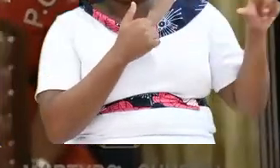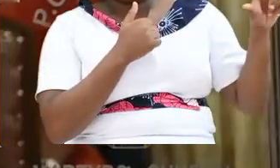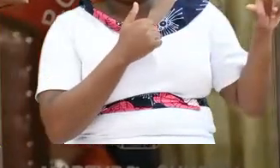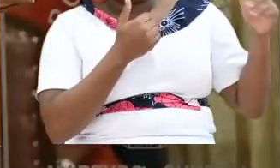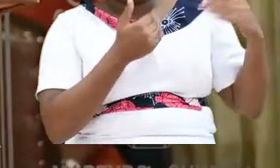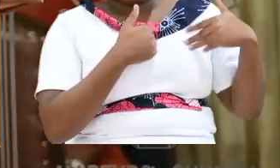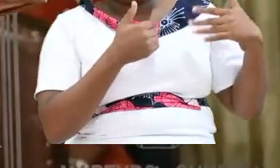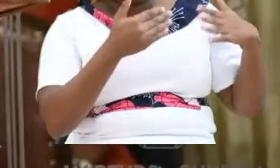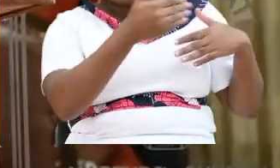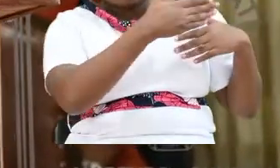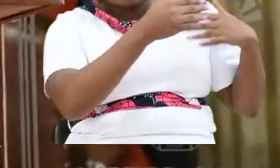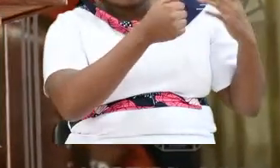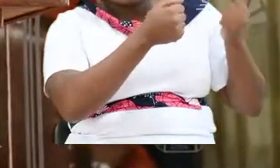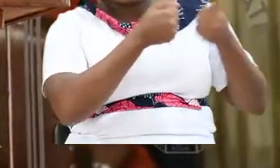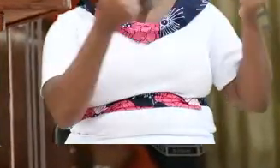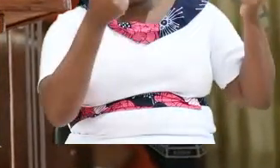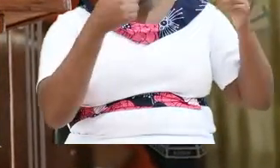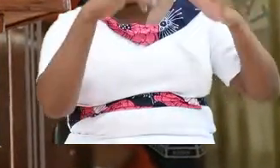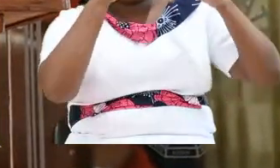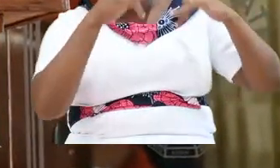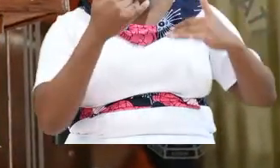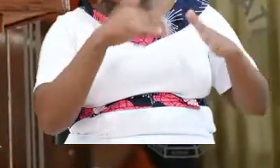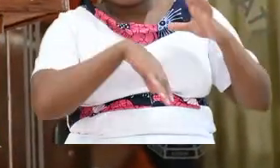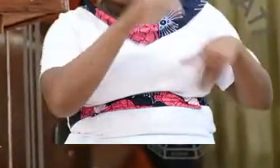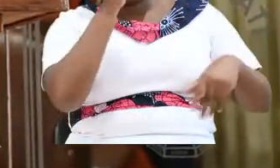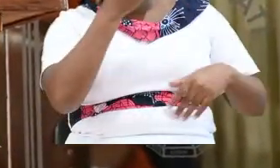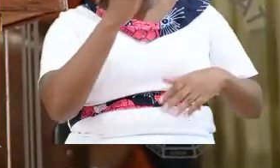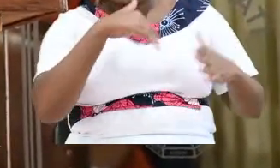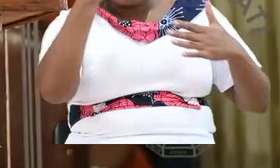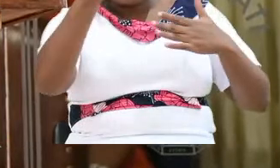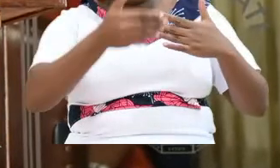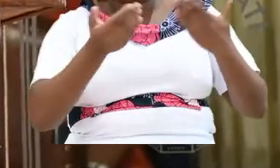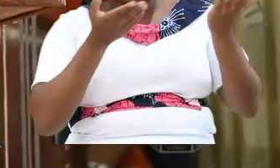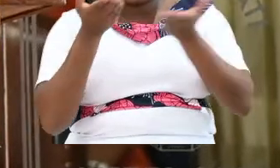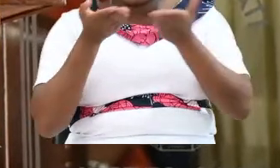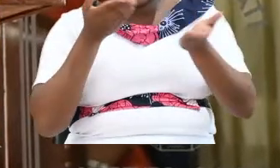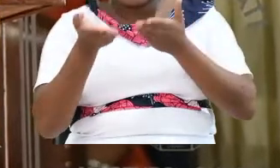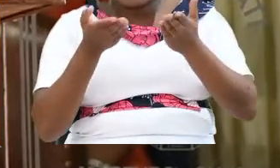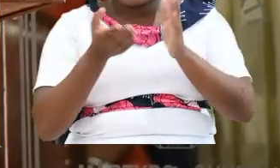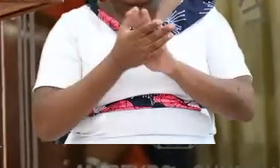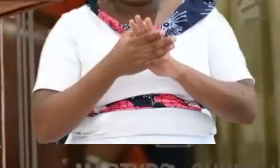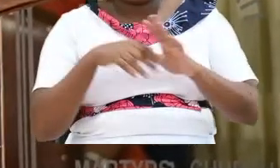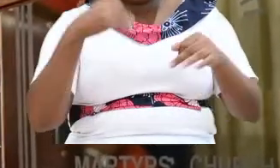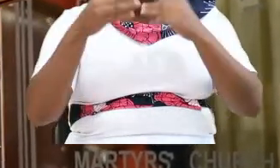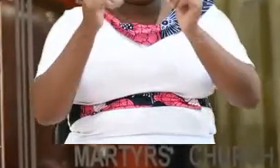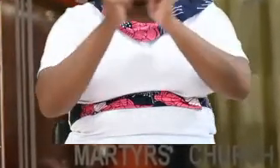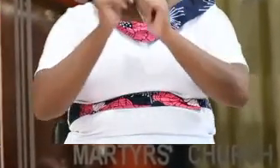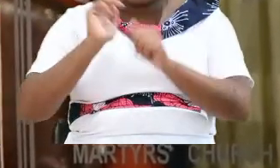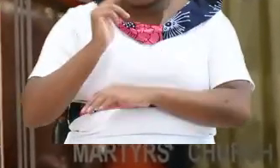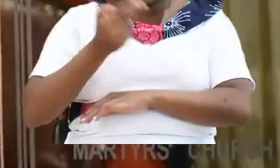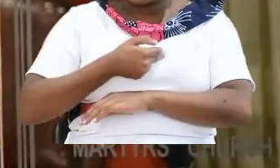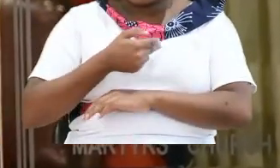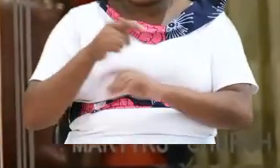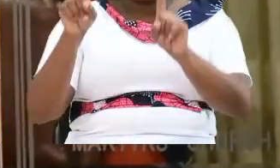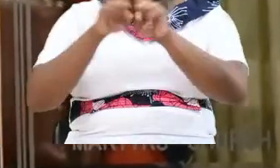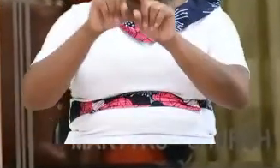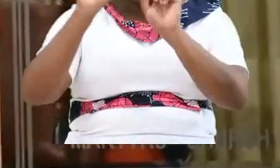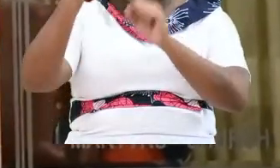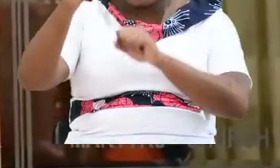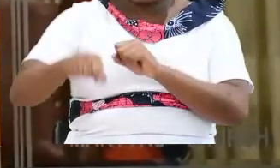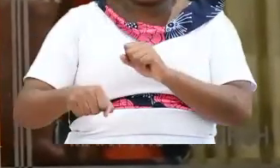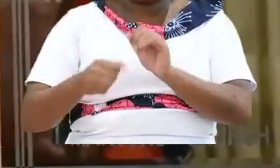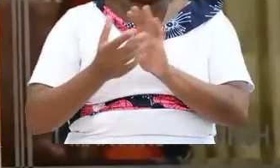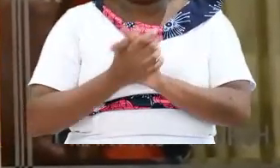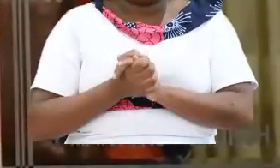mlango ya nyuma hapa kuna tenta hapo nyuma. Kuje baada ya hii ibada tukaweze kushiriki kikombe cha chai na tuweze